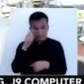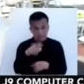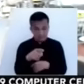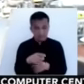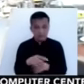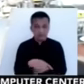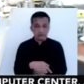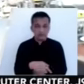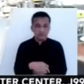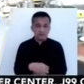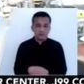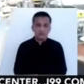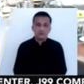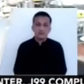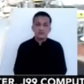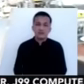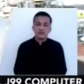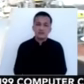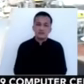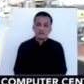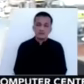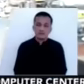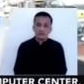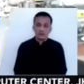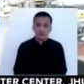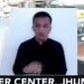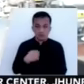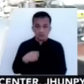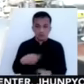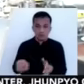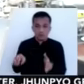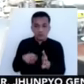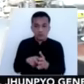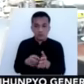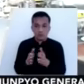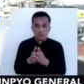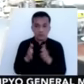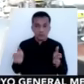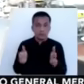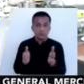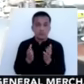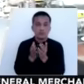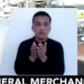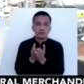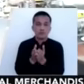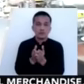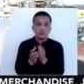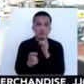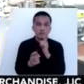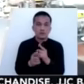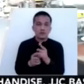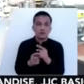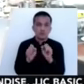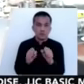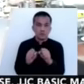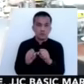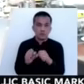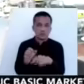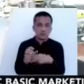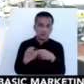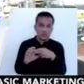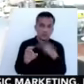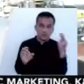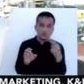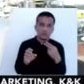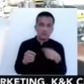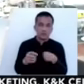Actually, nung nakasakay na po kami sa malaking barko, sa totoo lang kung pwede lang matras, aatras na rin ako nun.